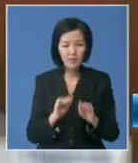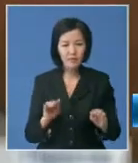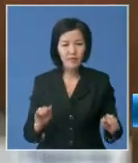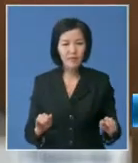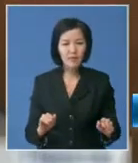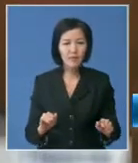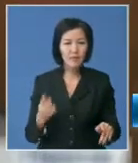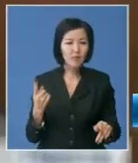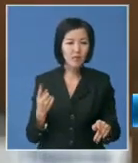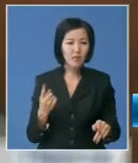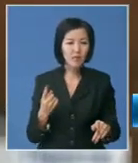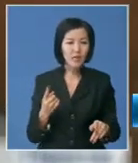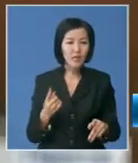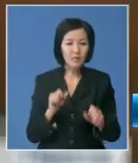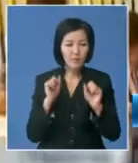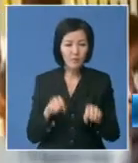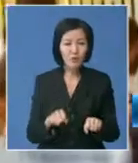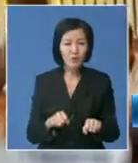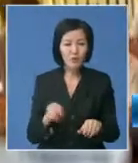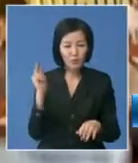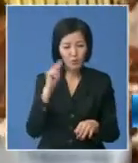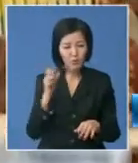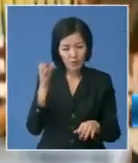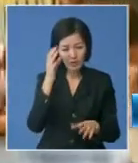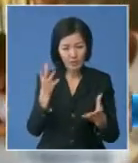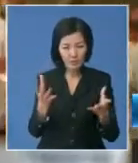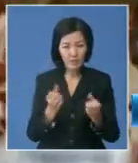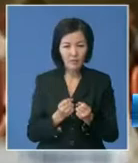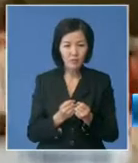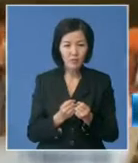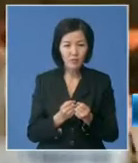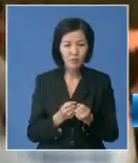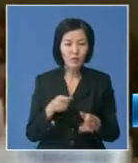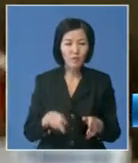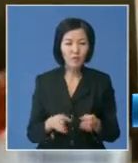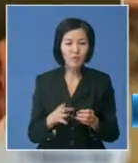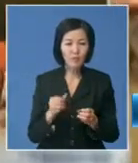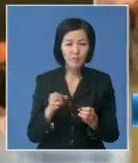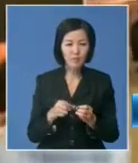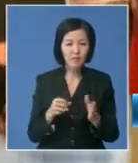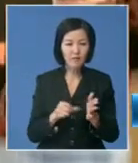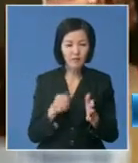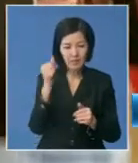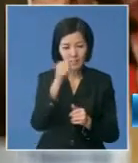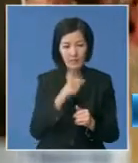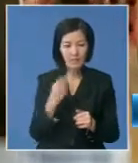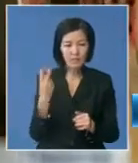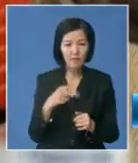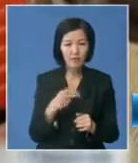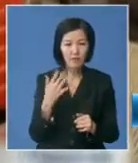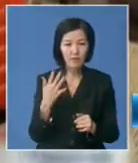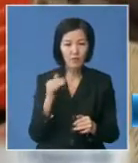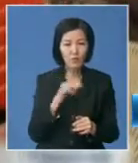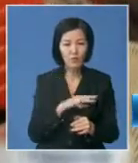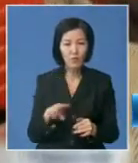единственный шанс получить образование согласно официальной статистике за 2015-16 годы около 23 миллионов учеников